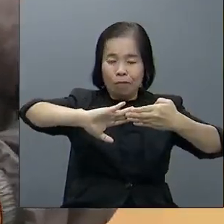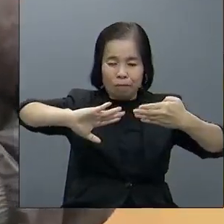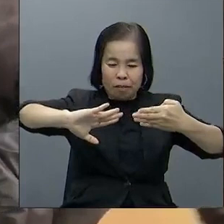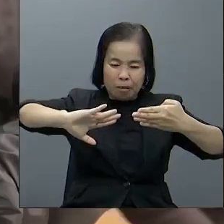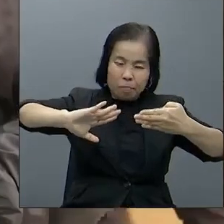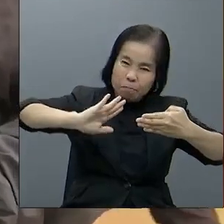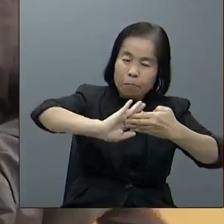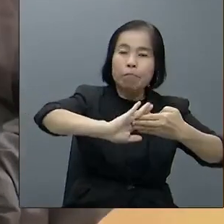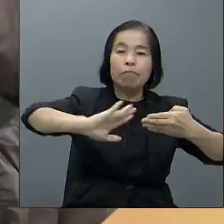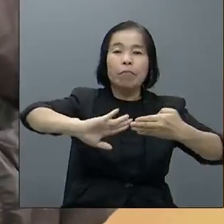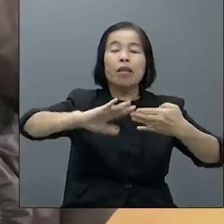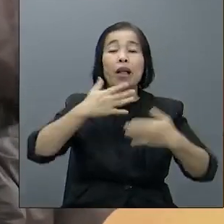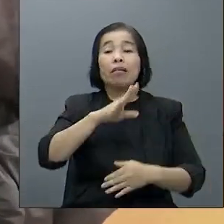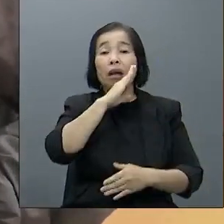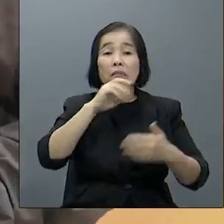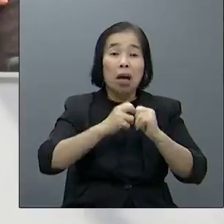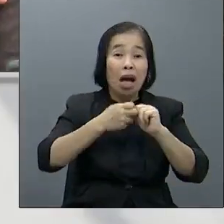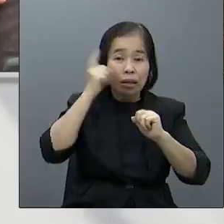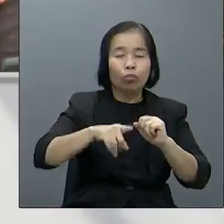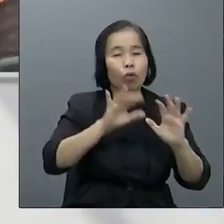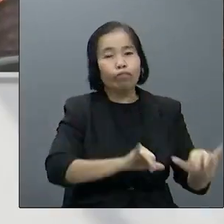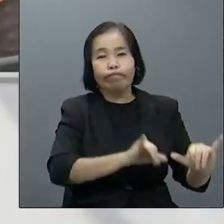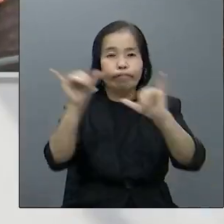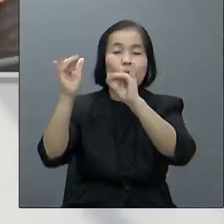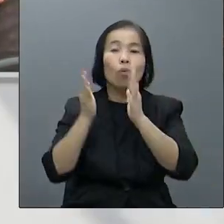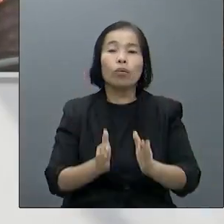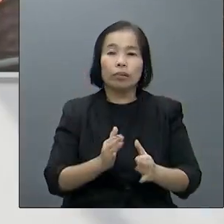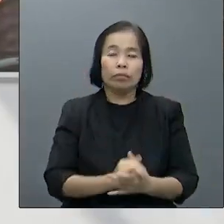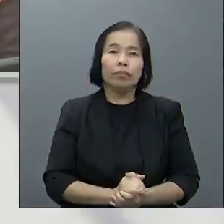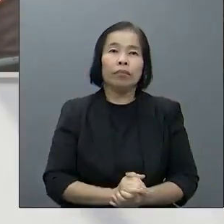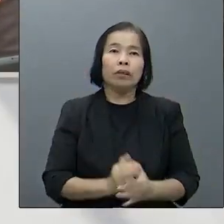อพยพเคลื่อนย้ายประชาชนไปไว้ในที่ปลอดภัยทันทีครับ ค่ะขอบคุณคุณปัดค่ะ